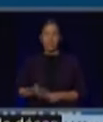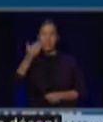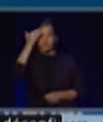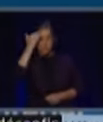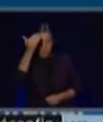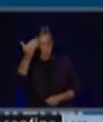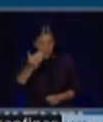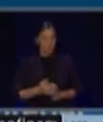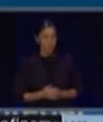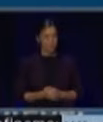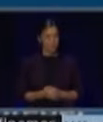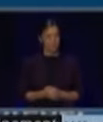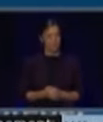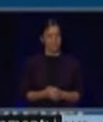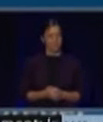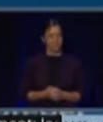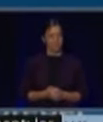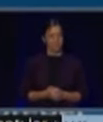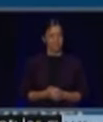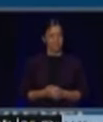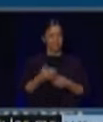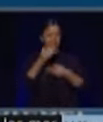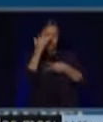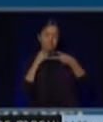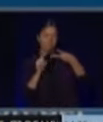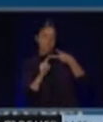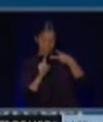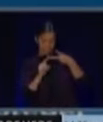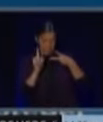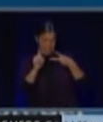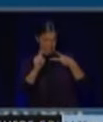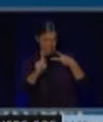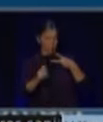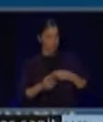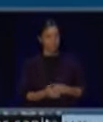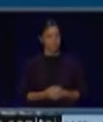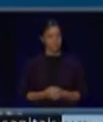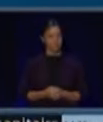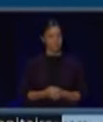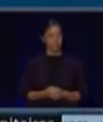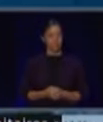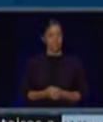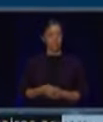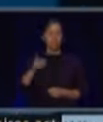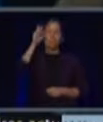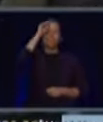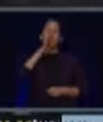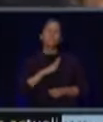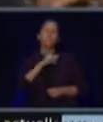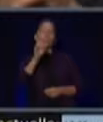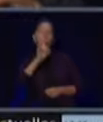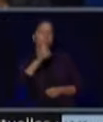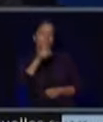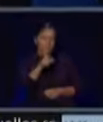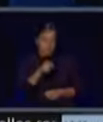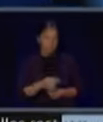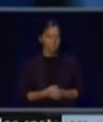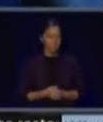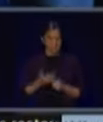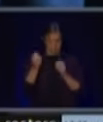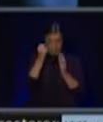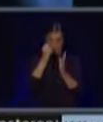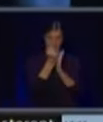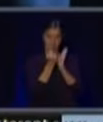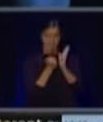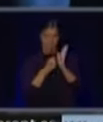Bonjour, messieurs. Pardon. Deux questions. Monsieur Dubé, le passeport est maintenant étendu